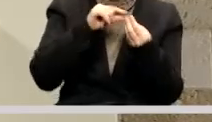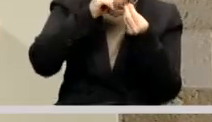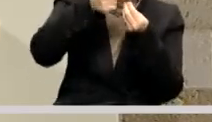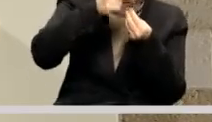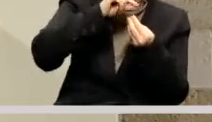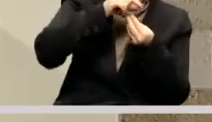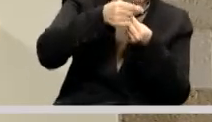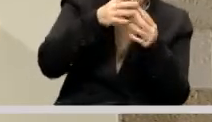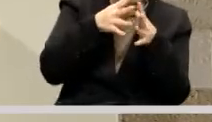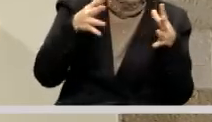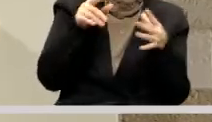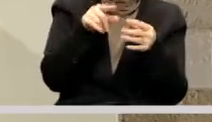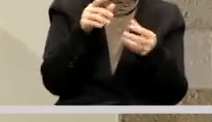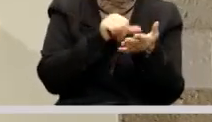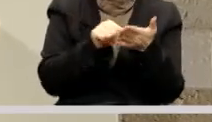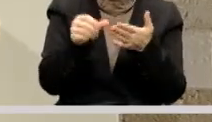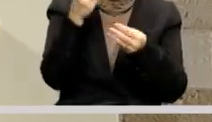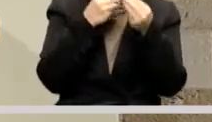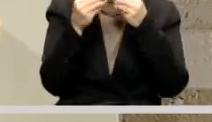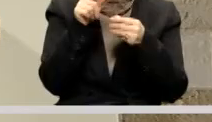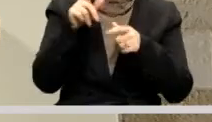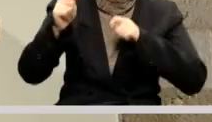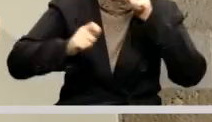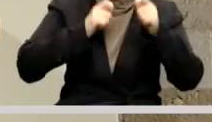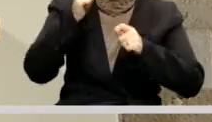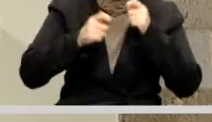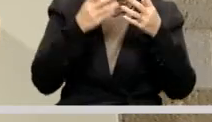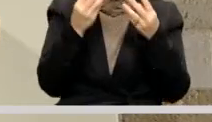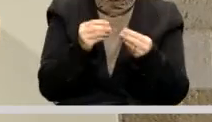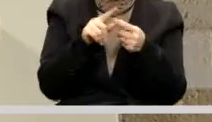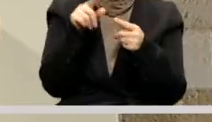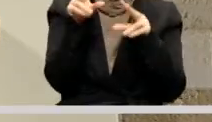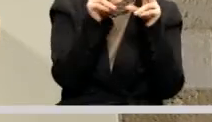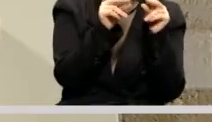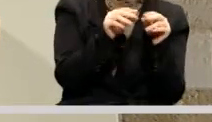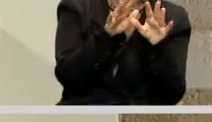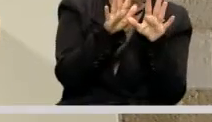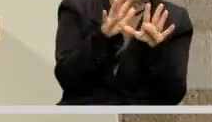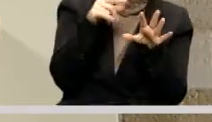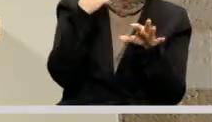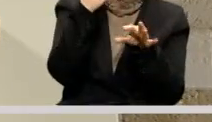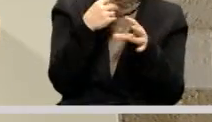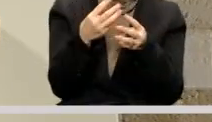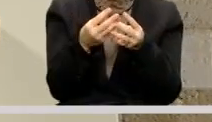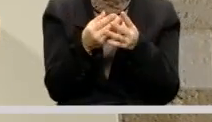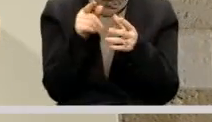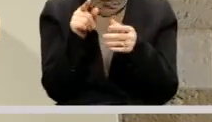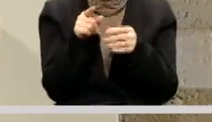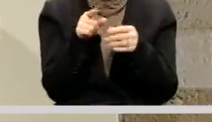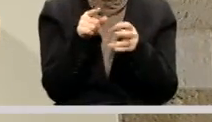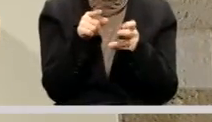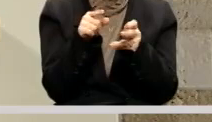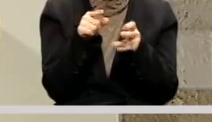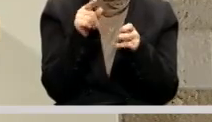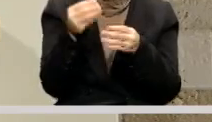çocuk bu kadar fazla enerji aldıktan sonra ne yapacak? Tabii ki sizin ömrünüzü yiyecek. Bu sefer de hiç durmuyor diyoruz, şikayete başlıyoruz. Aynen öyle.